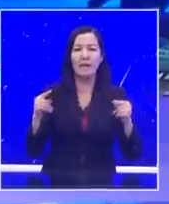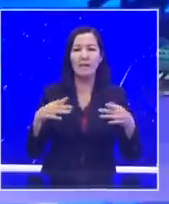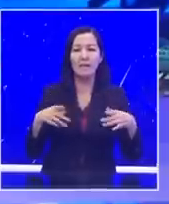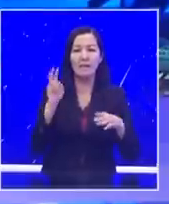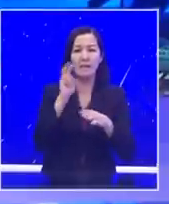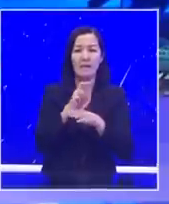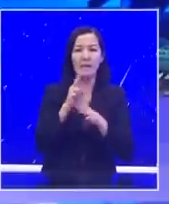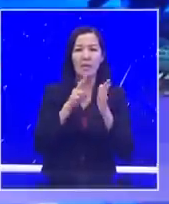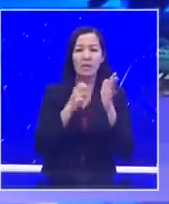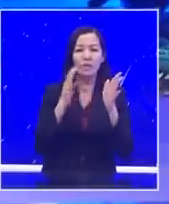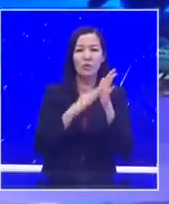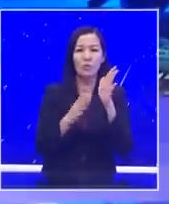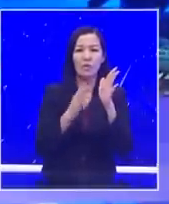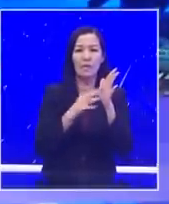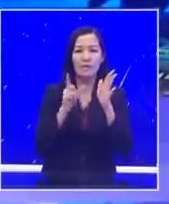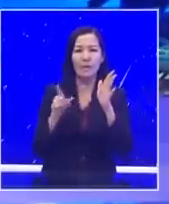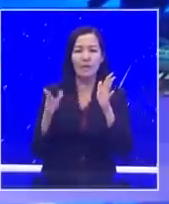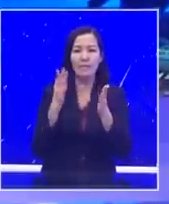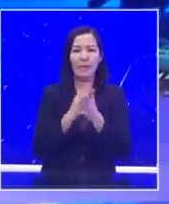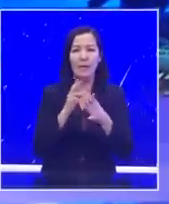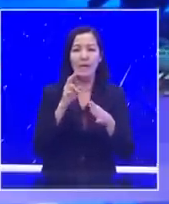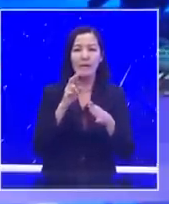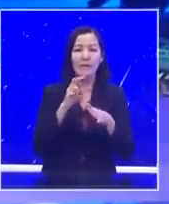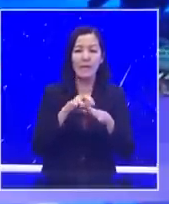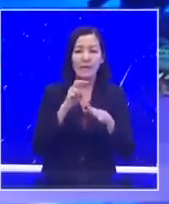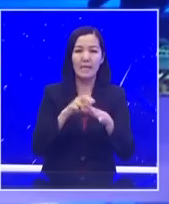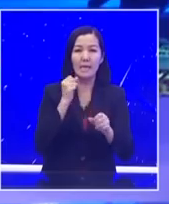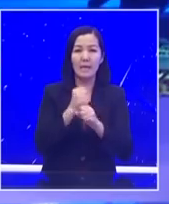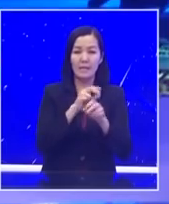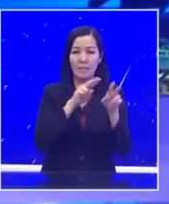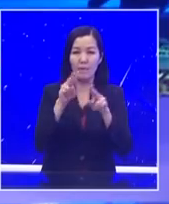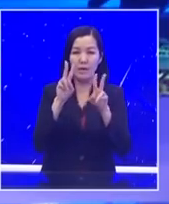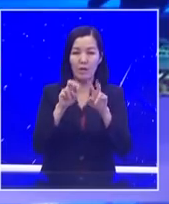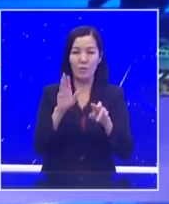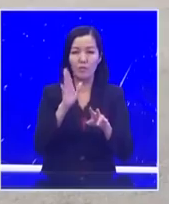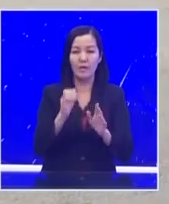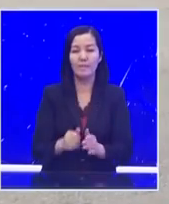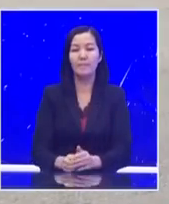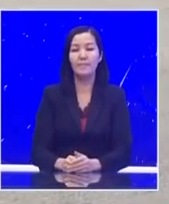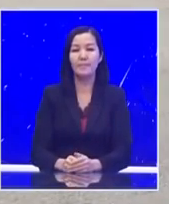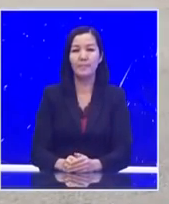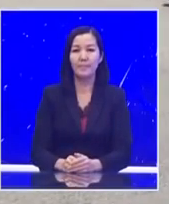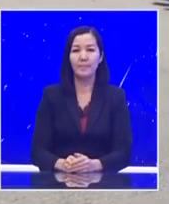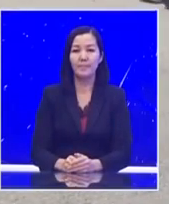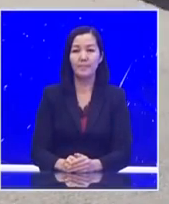қалалардан келген 799 азамат бар. Олар дәрігерлердің қатаң бақылауында.